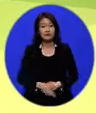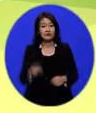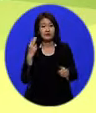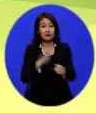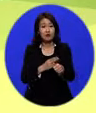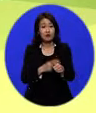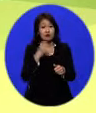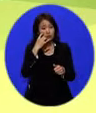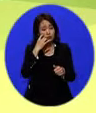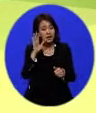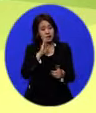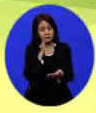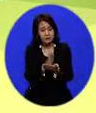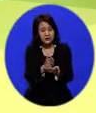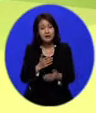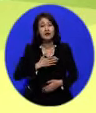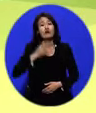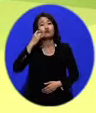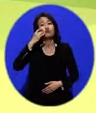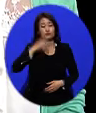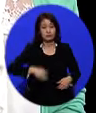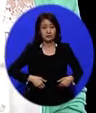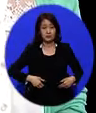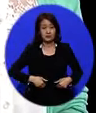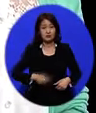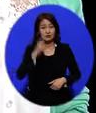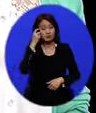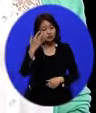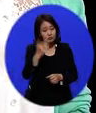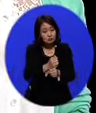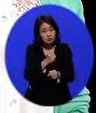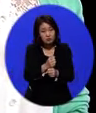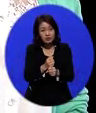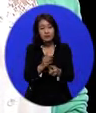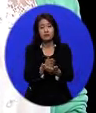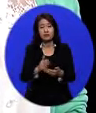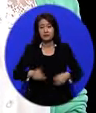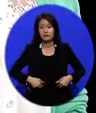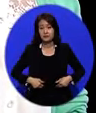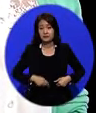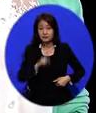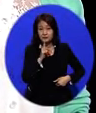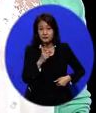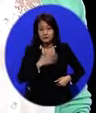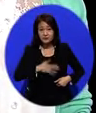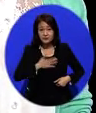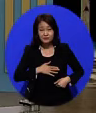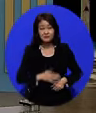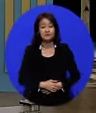선생님이 궁금하면 안 되고 내가 궁금한 걸 써야 되거든요. 질문을 만들어서 나눠야 되거든요.